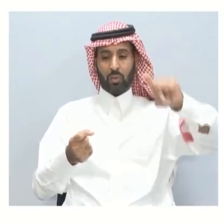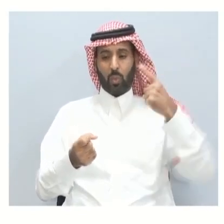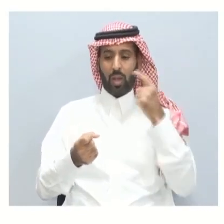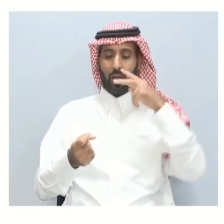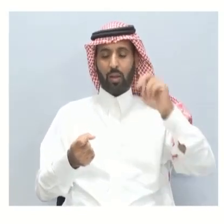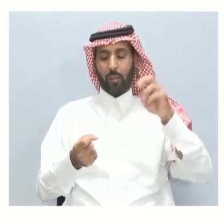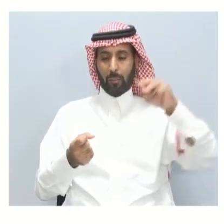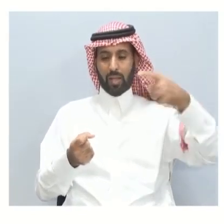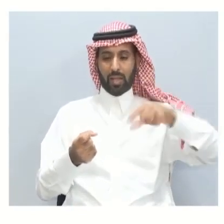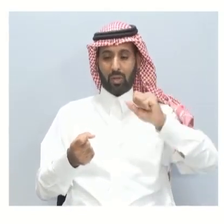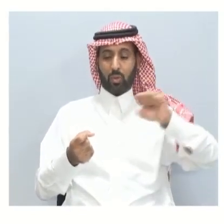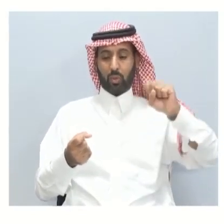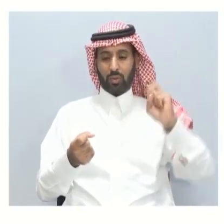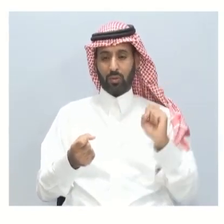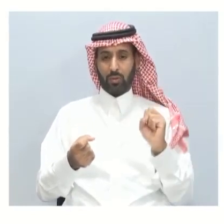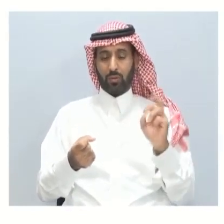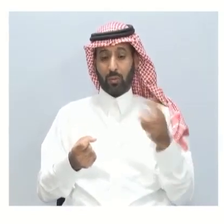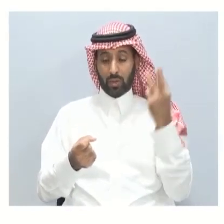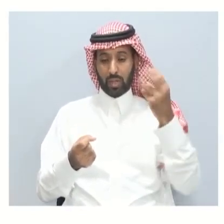1 استوديو